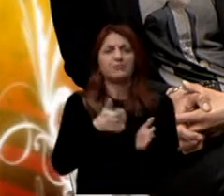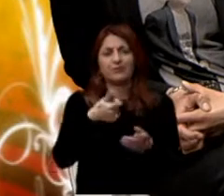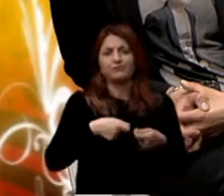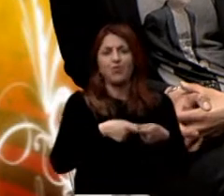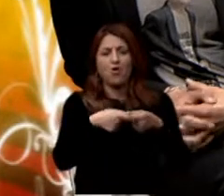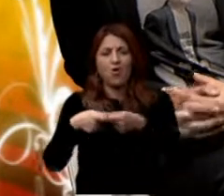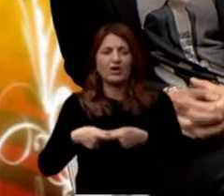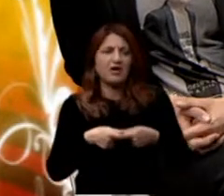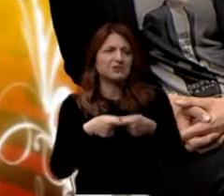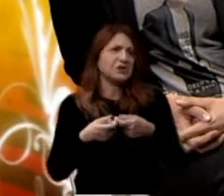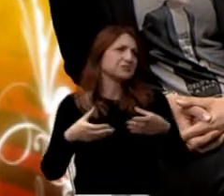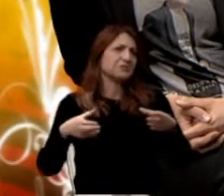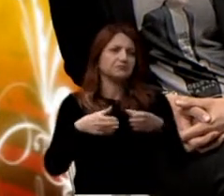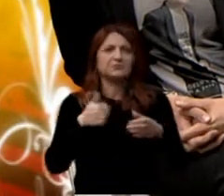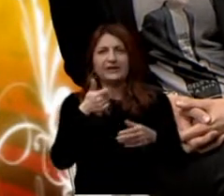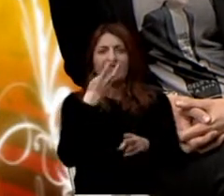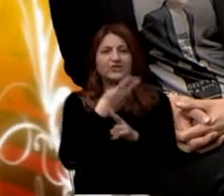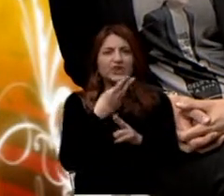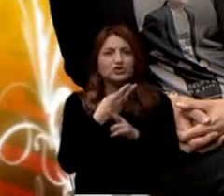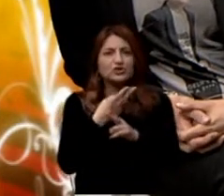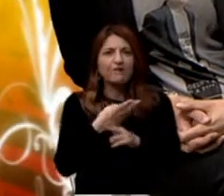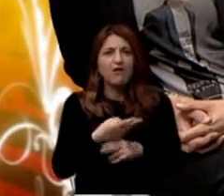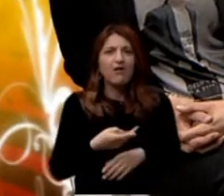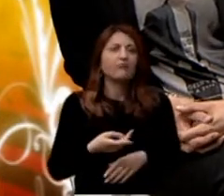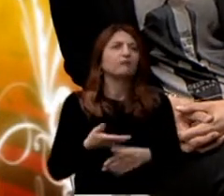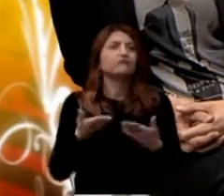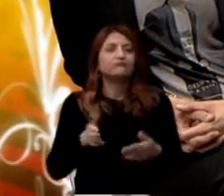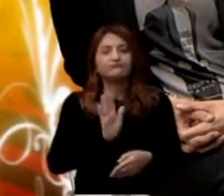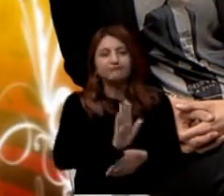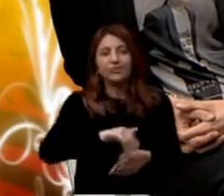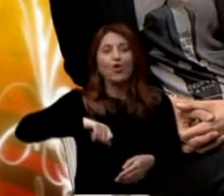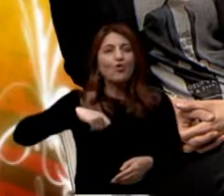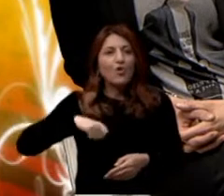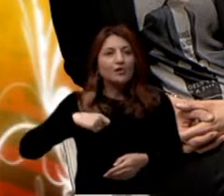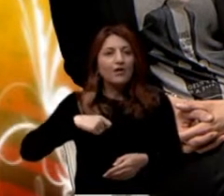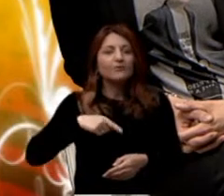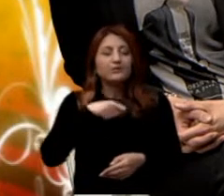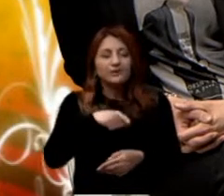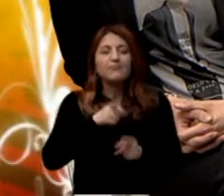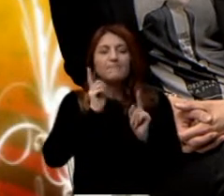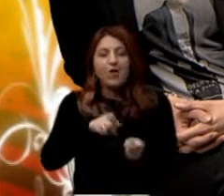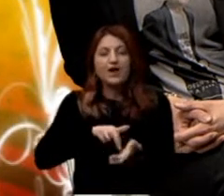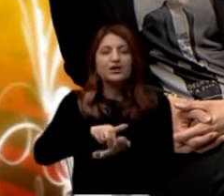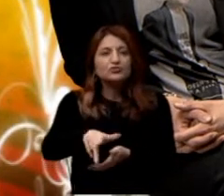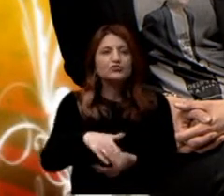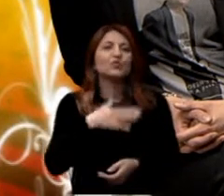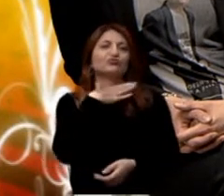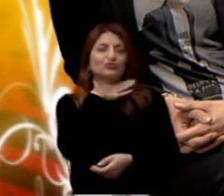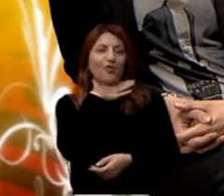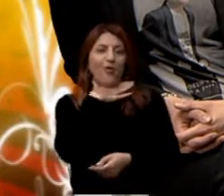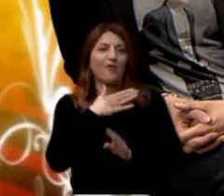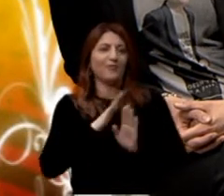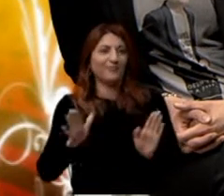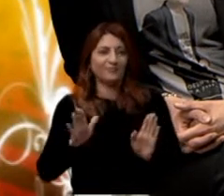organizacijskom ustroju jedne države da u određenoj dobi krećeš u školu, da u određenoj